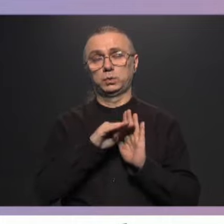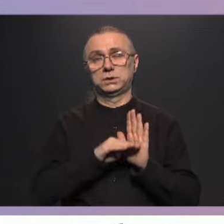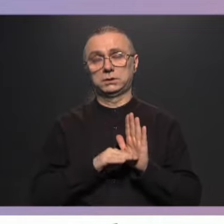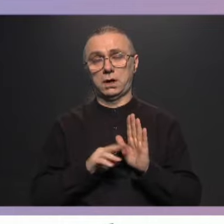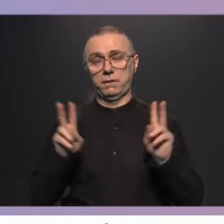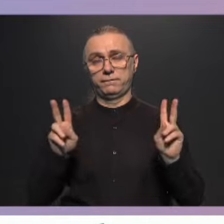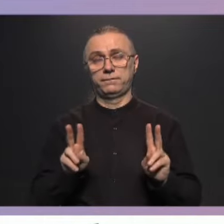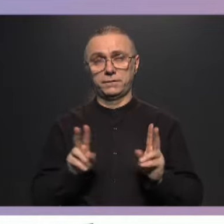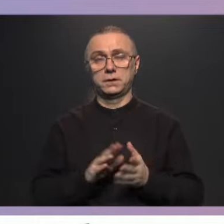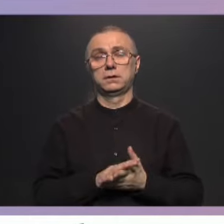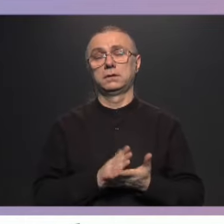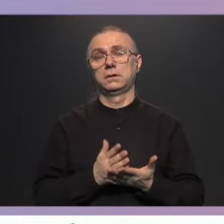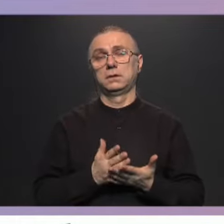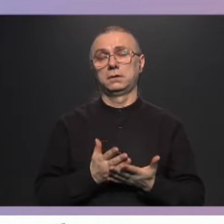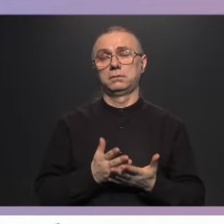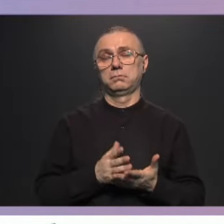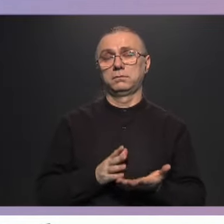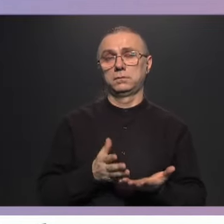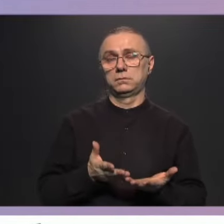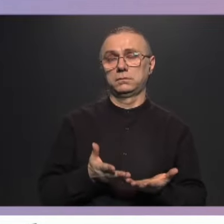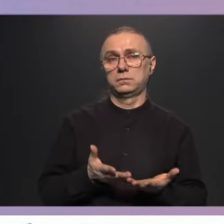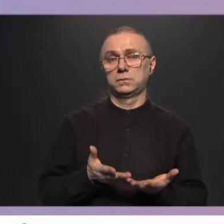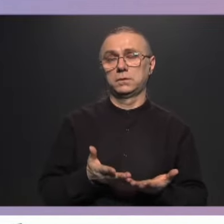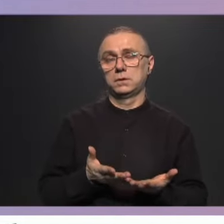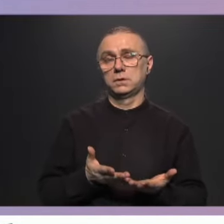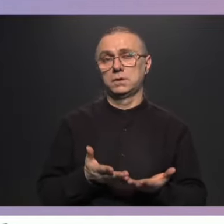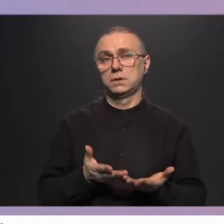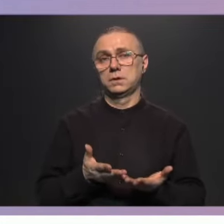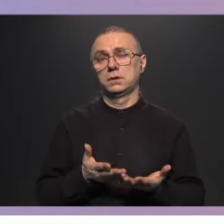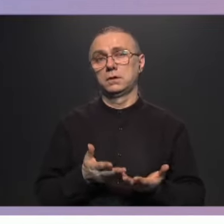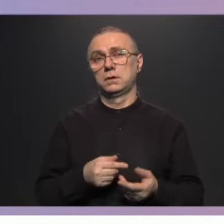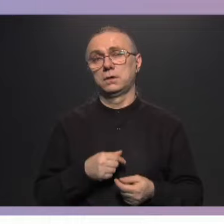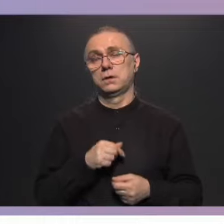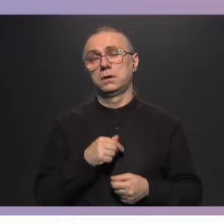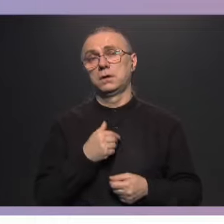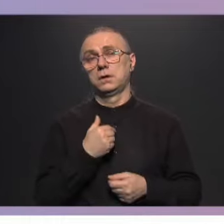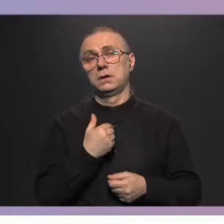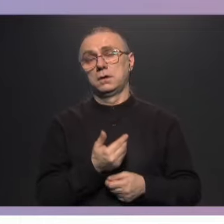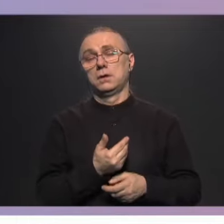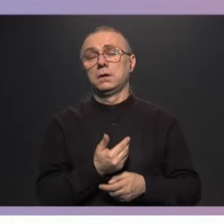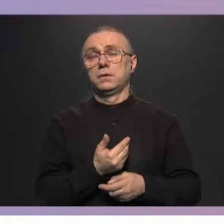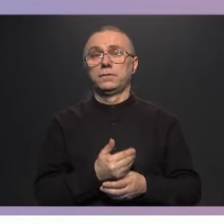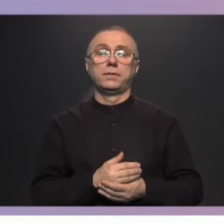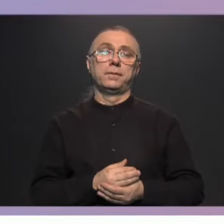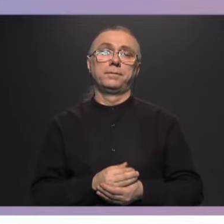раз. Во-вторых, может быть, имеет смысл у отца Келлера, который вам предоставляет, собственно,